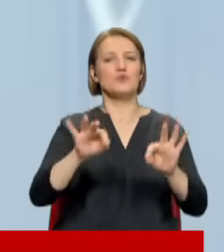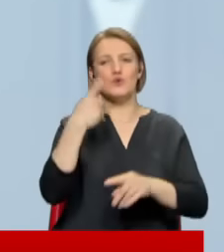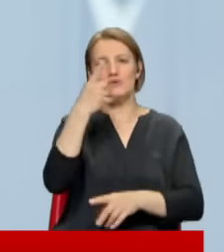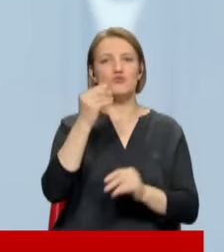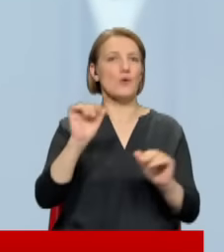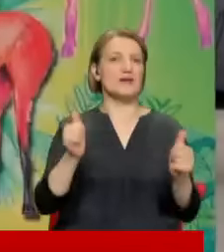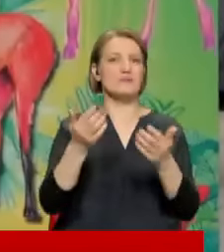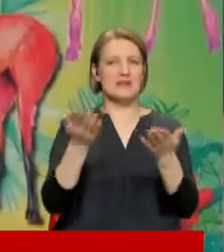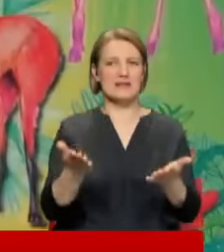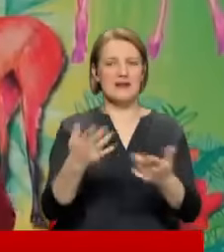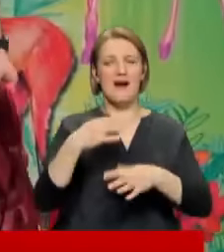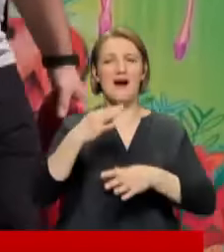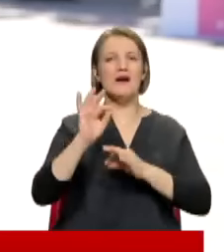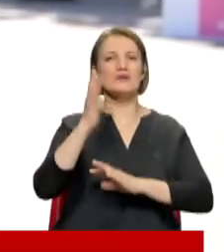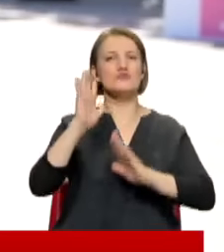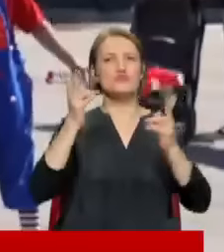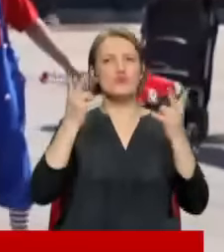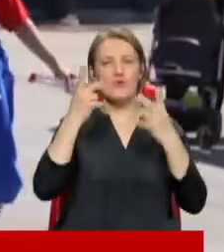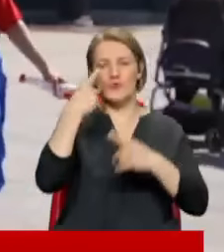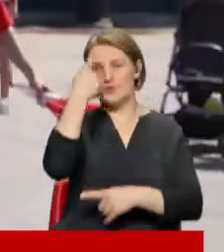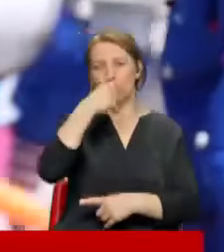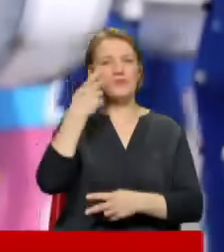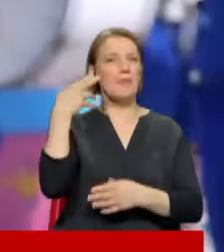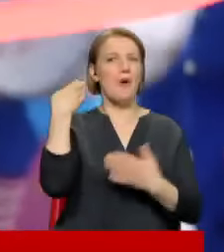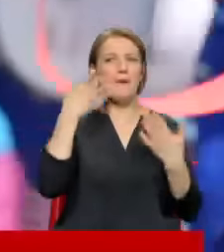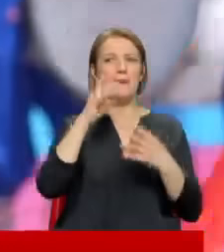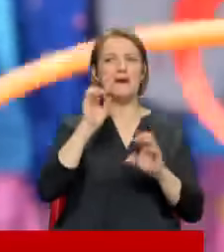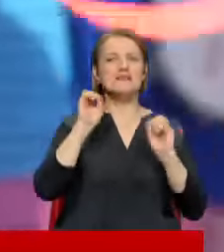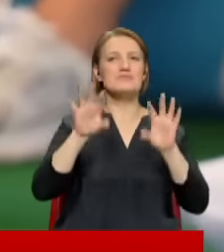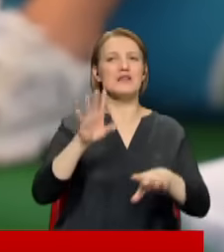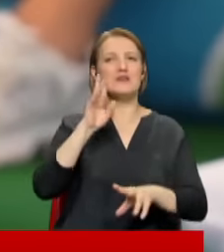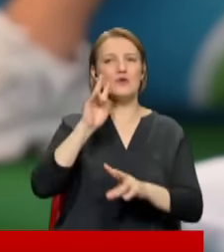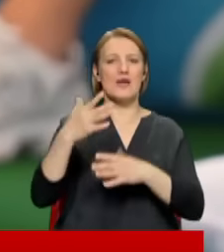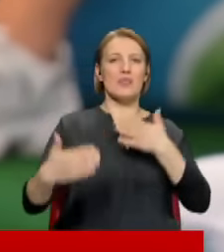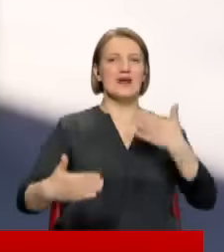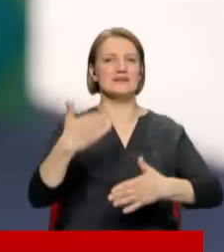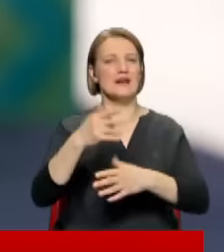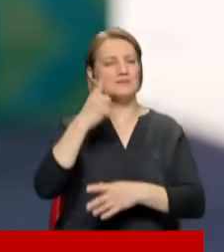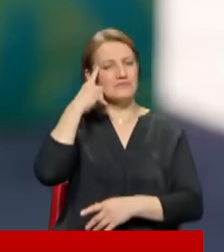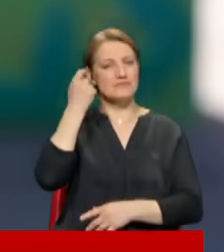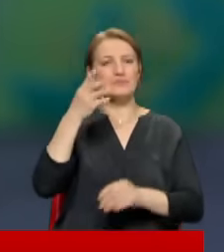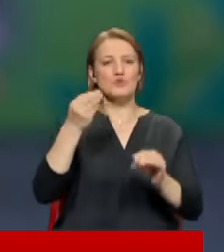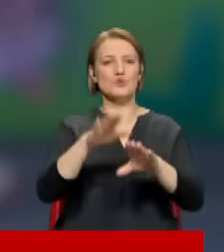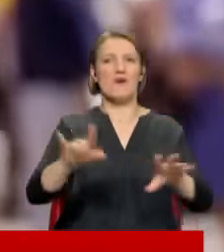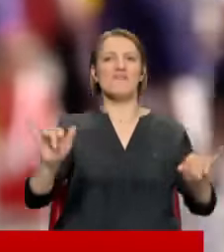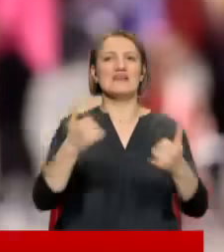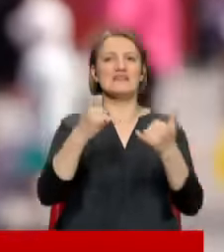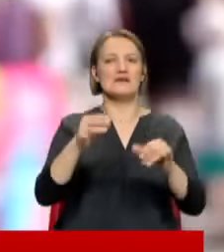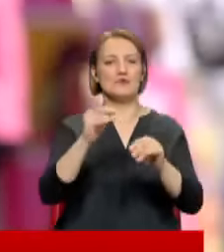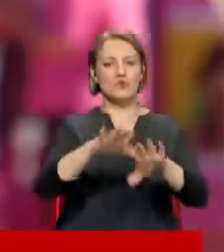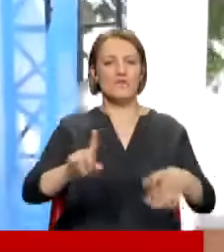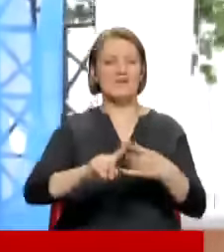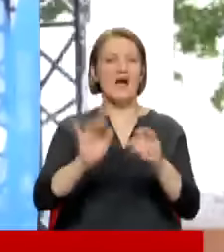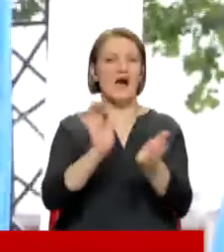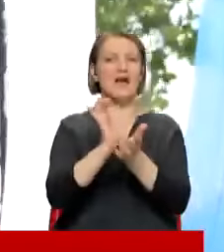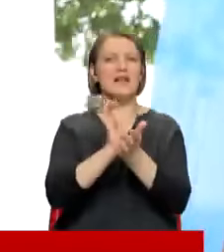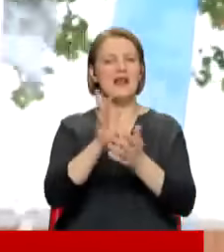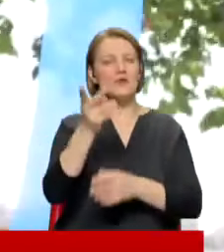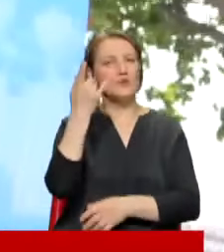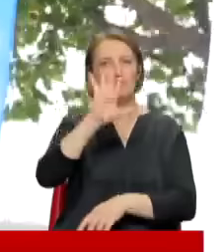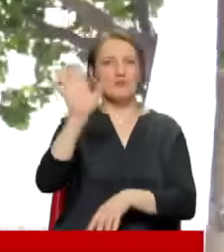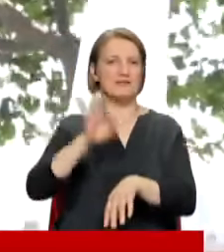çok kıymetli. Akrobasi şovları, yüz boyama etkinlikleri, sihirbazlık gösterileri, danslar. Yaratıcı Çocuk Festivali çocuklara da, ailelere de unutulmaz